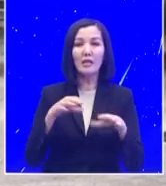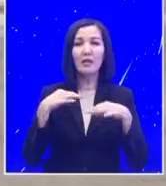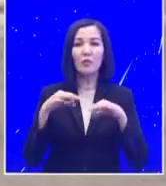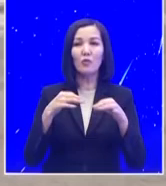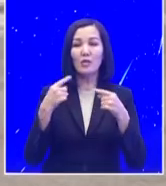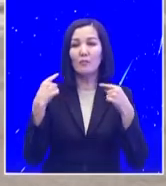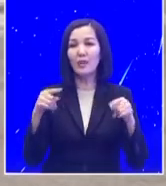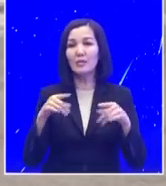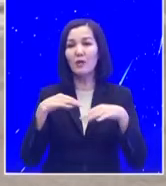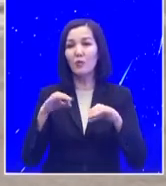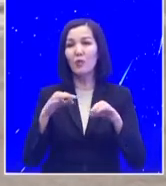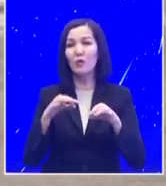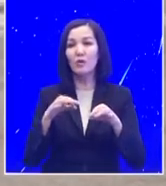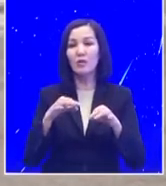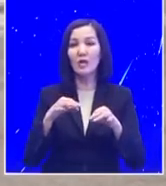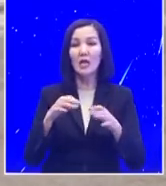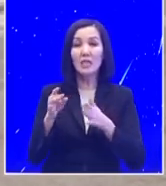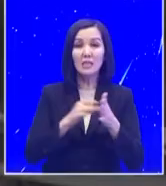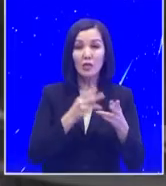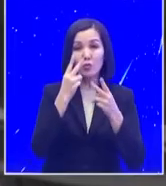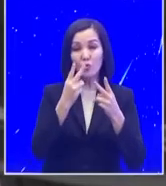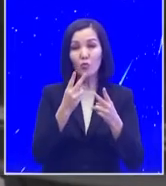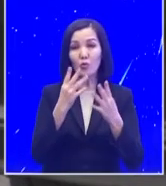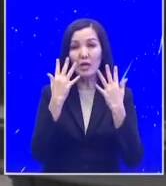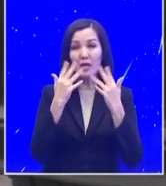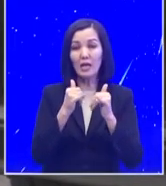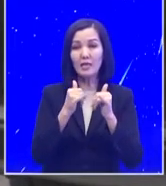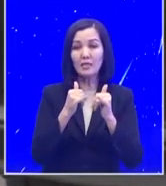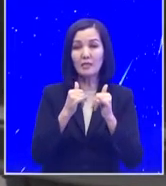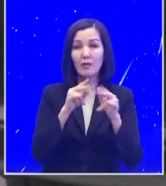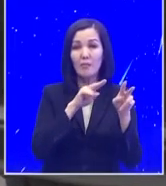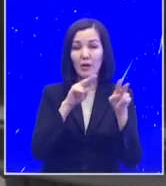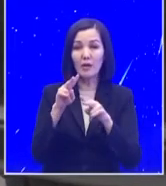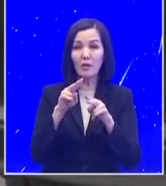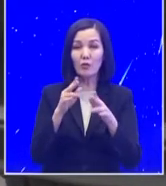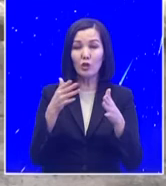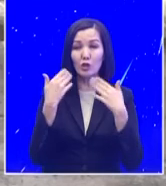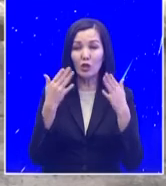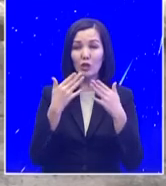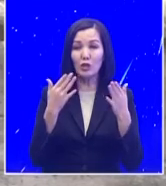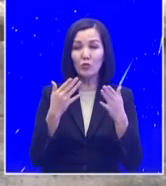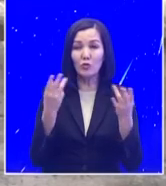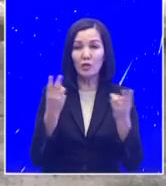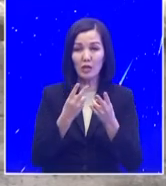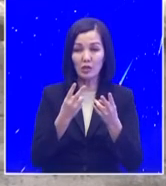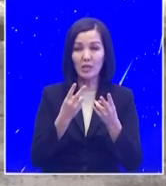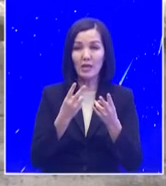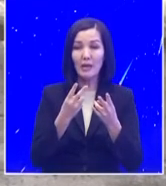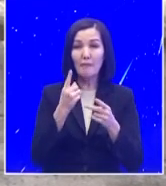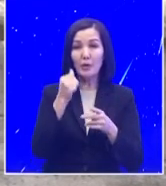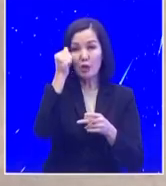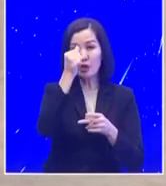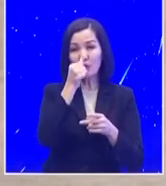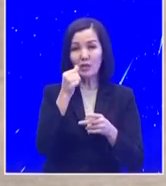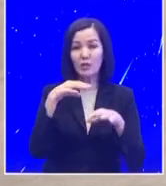басқа көліктердің арасынан оңай ажыратып, санын қозғалысын бақылауды жеңілдету үшін жасалған. Егер бір жылдың